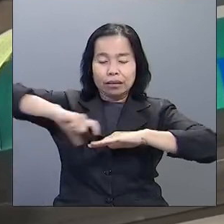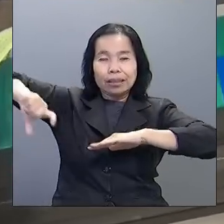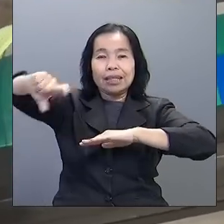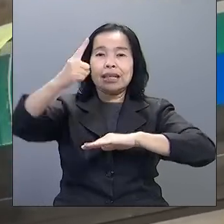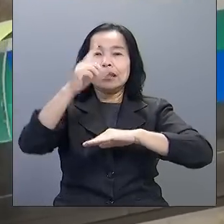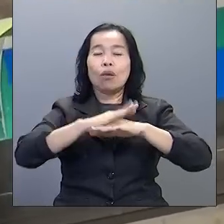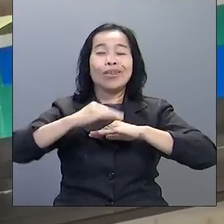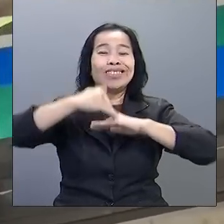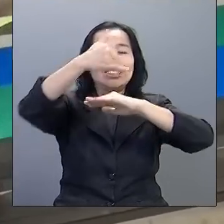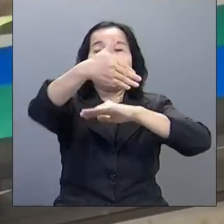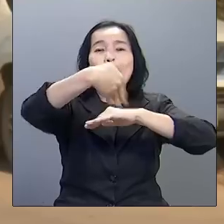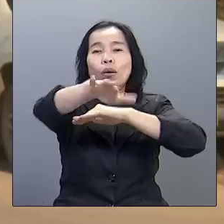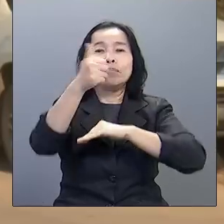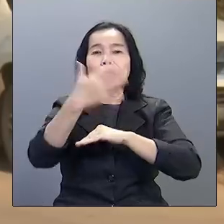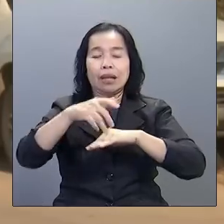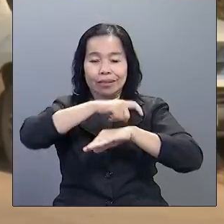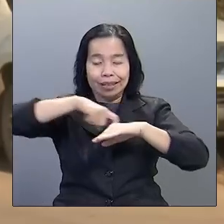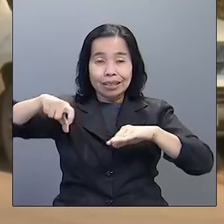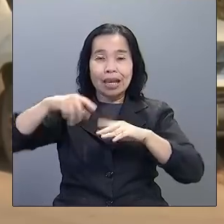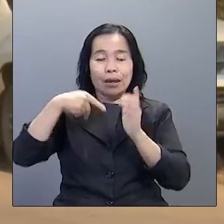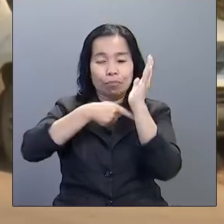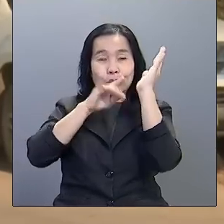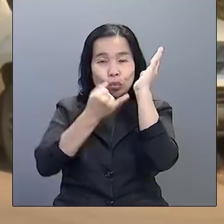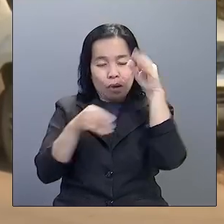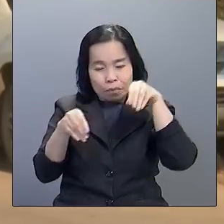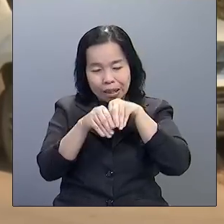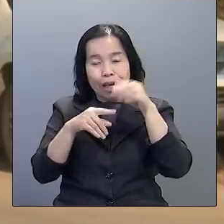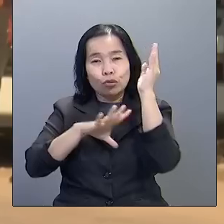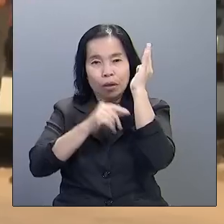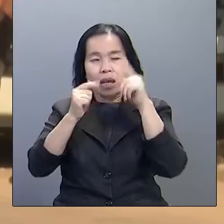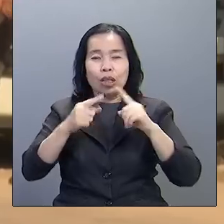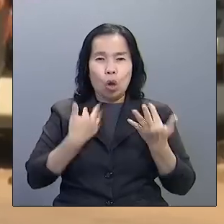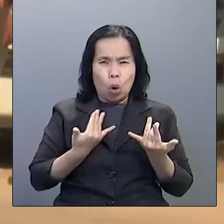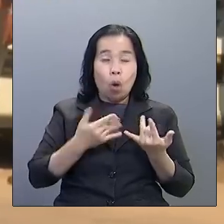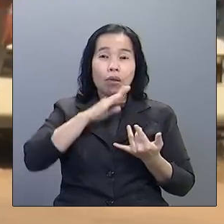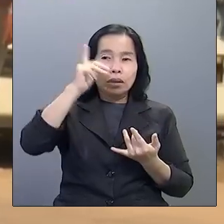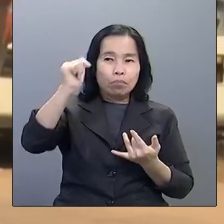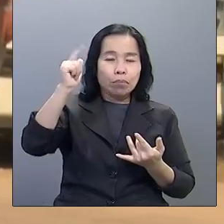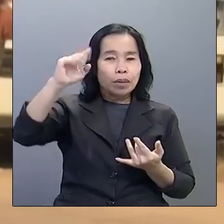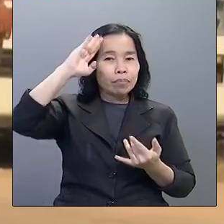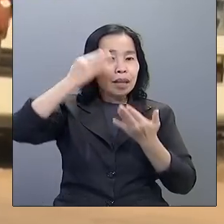านและรอยต่อที่ติดกับชุมพรแต่เบื้องต้นยังไม่ได้รับการร้องขอครับสำหรับการเคลื่อนย้ายร่างผู้เสียชีวิตจะ